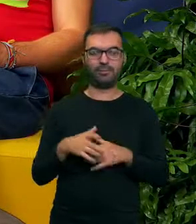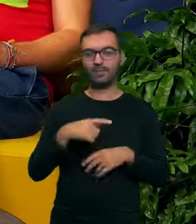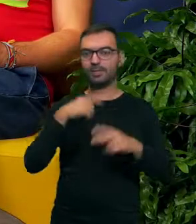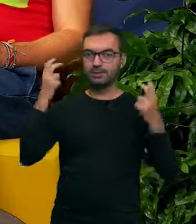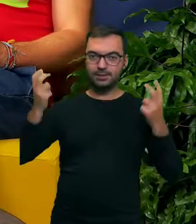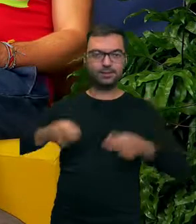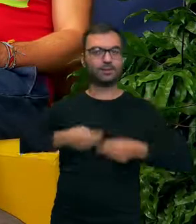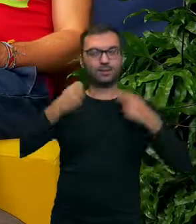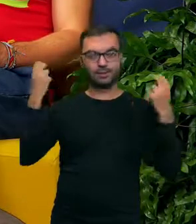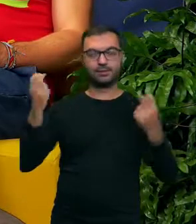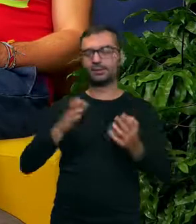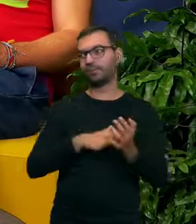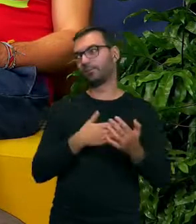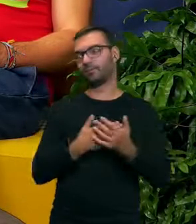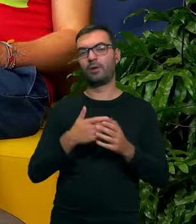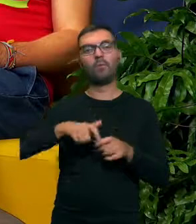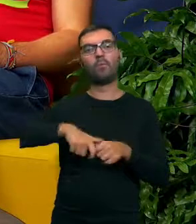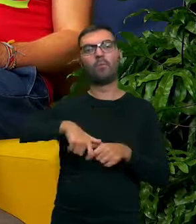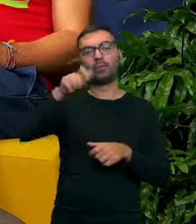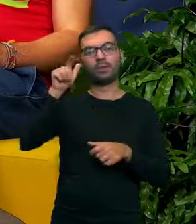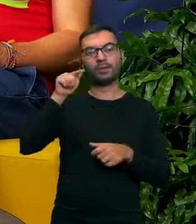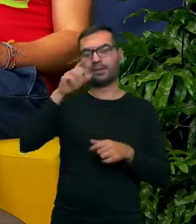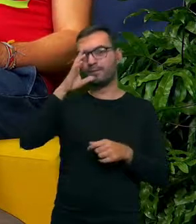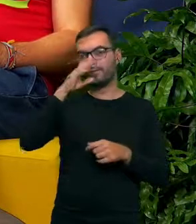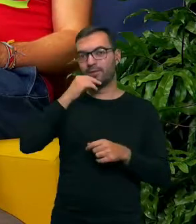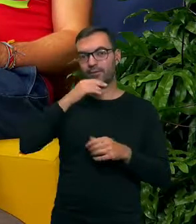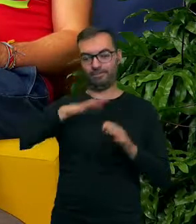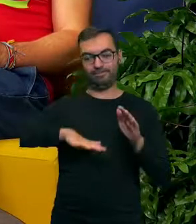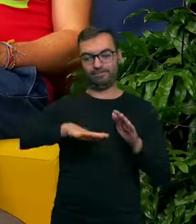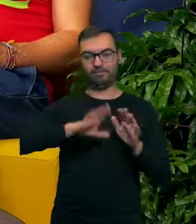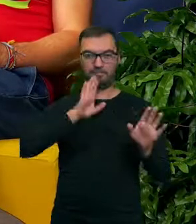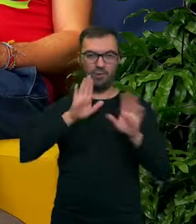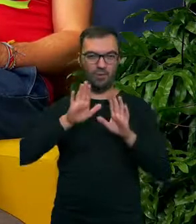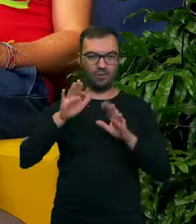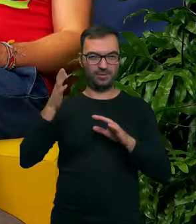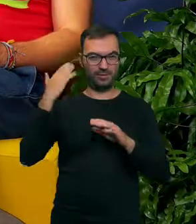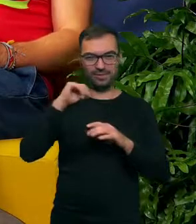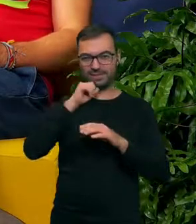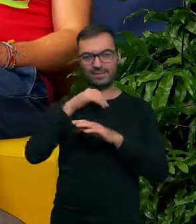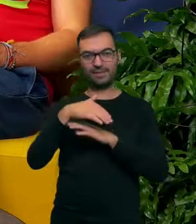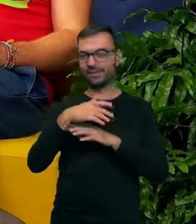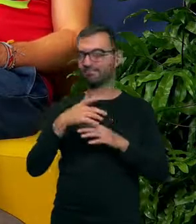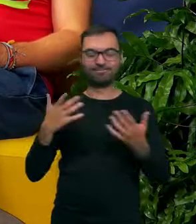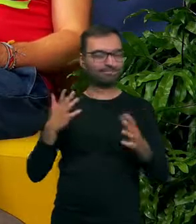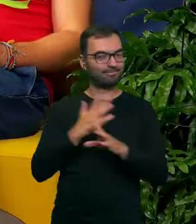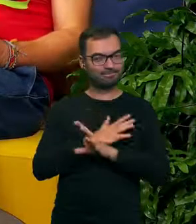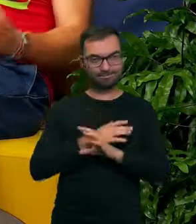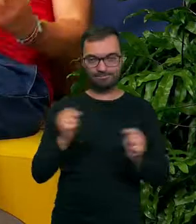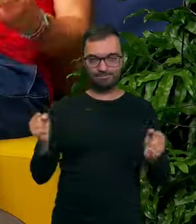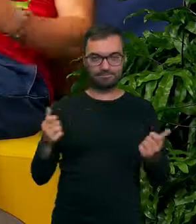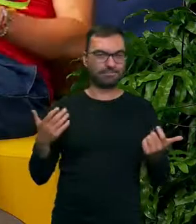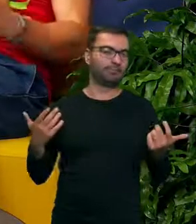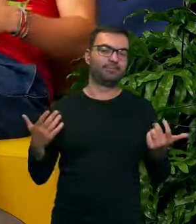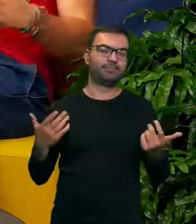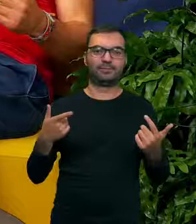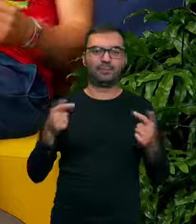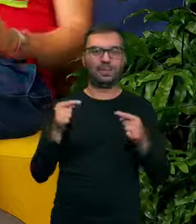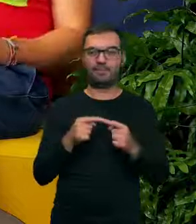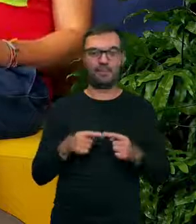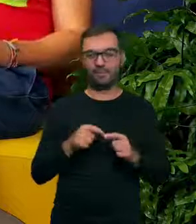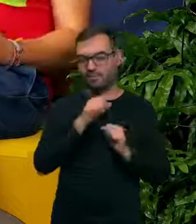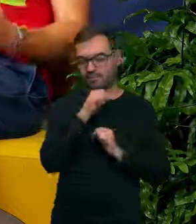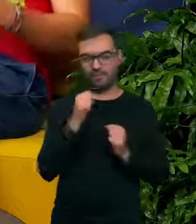długo szukali przed budynku, który by wyglądał na dole podobnie jak zewnętrzne tego budynku, ale nie znaleźliśmy takiego budynku po prostu, który by trzeba